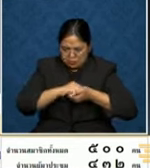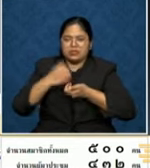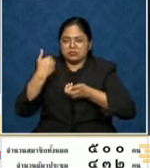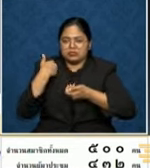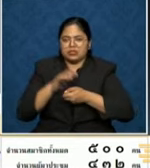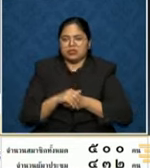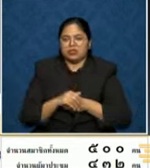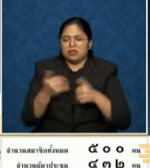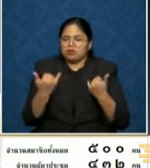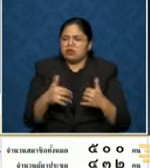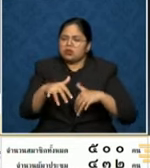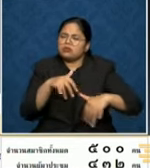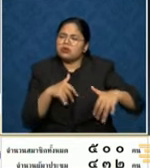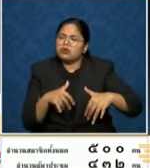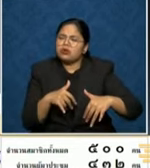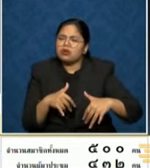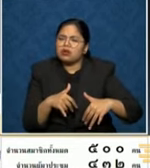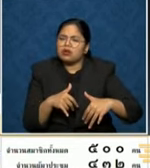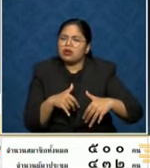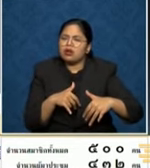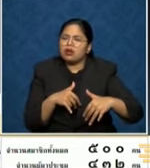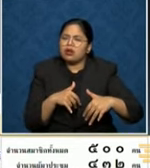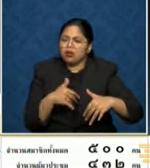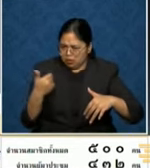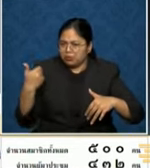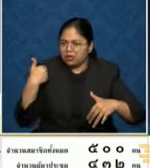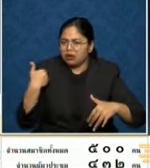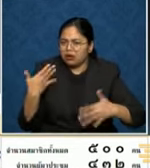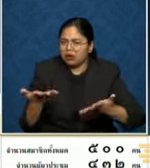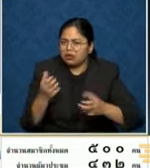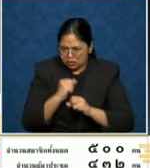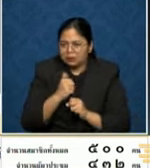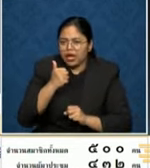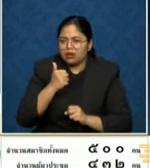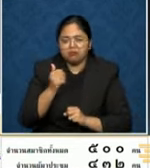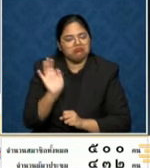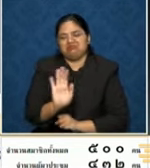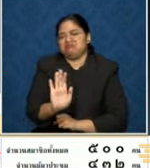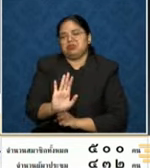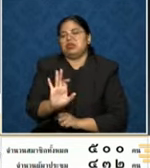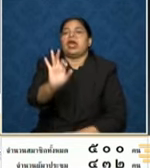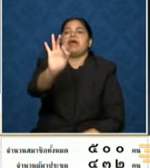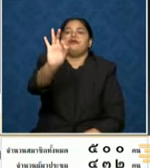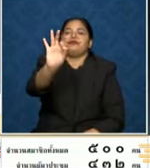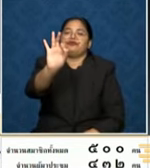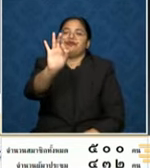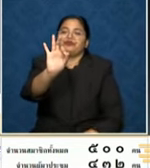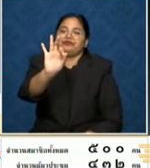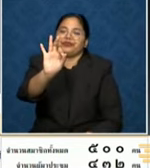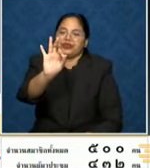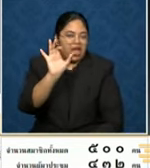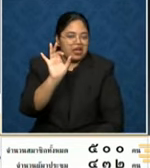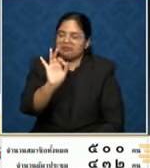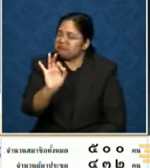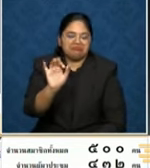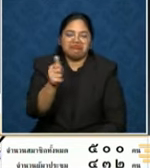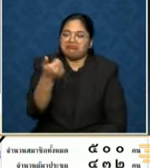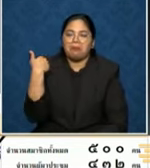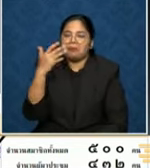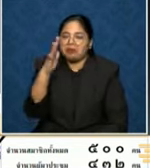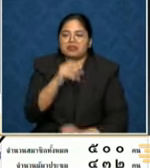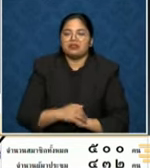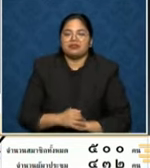ประชาชนมีส่วนร่วมในการจัดสรรทรัพยากรงบประมาณเหรอครับตอนนี้มันไม่มีเลยครับ F ครับท่านประธานครับไม่มีเลย